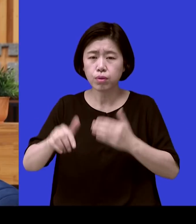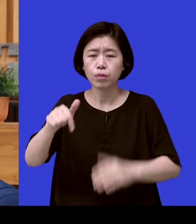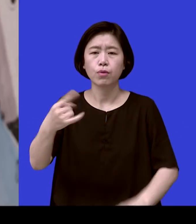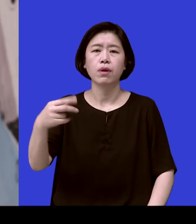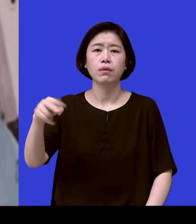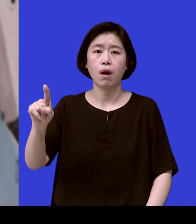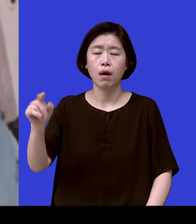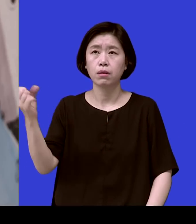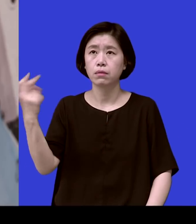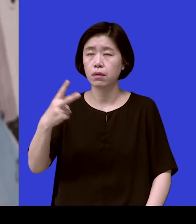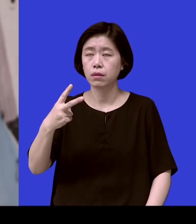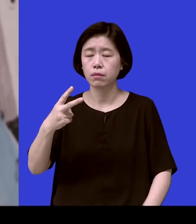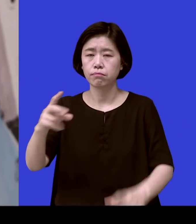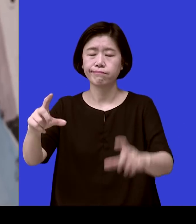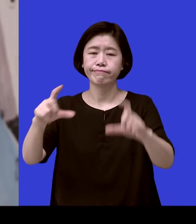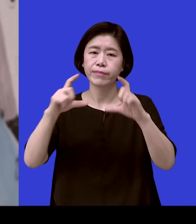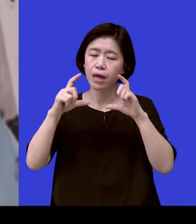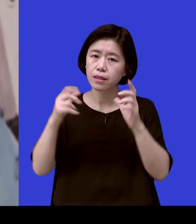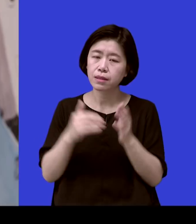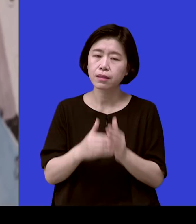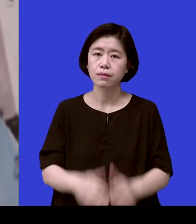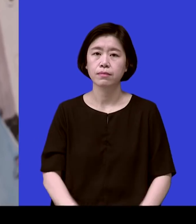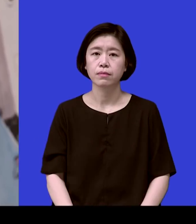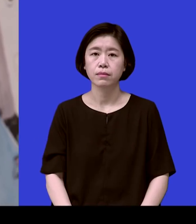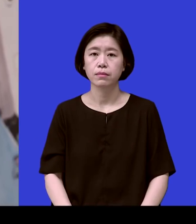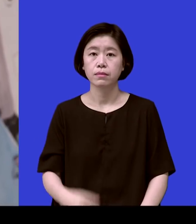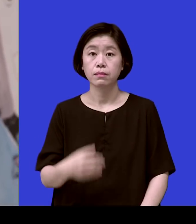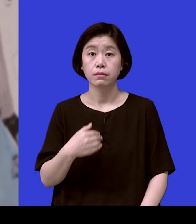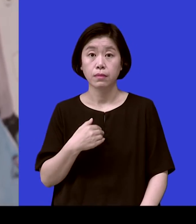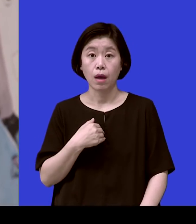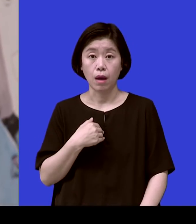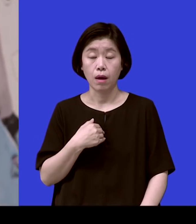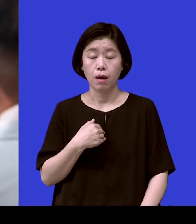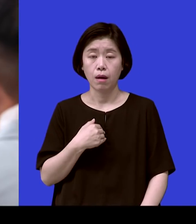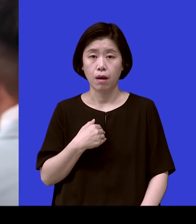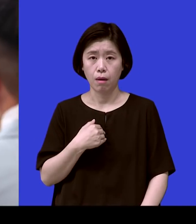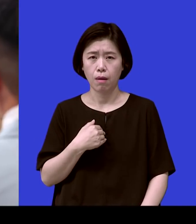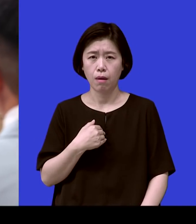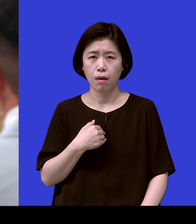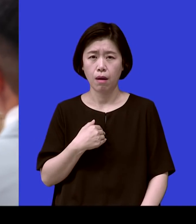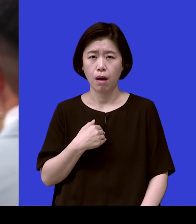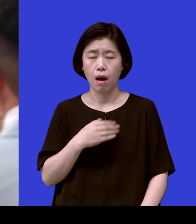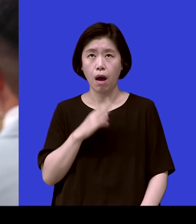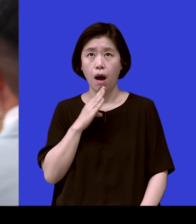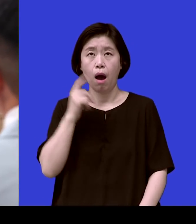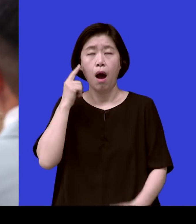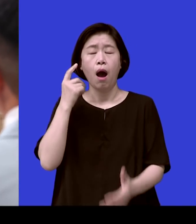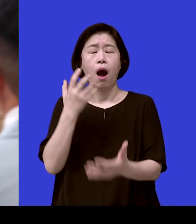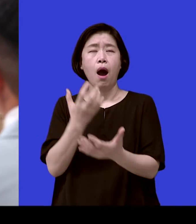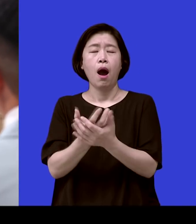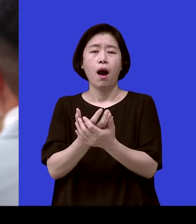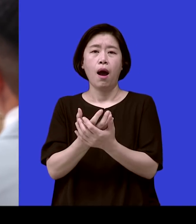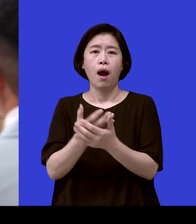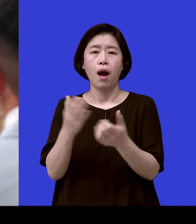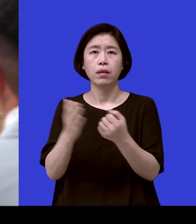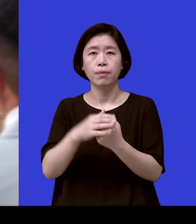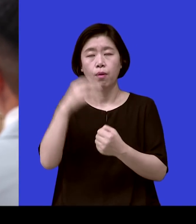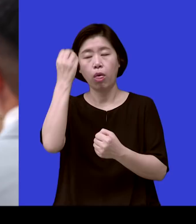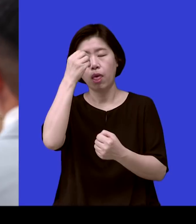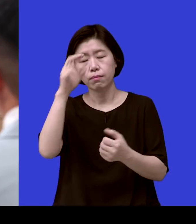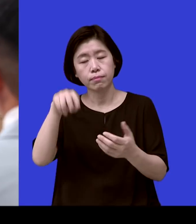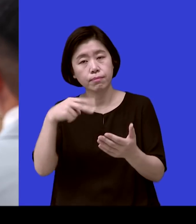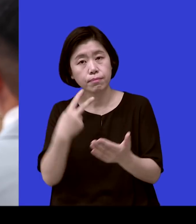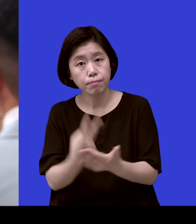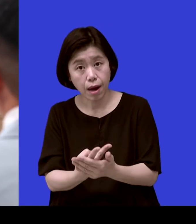그래서 제가 정신을 차려보니까 그 사이에 벌써 한 번 쓰러졌더라고요. 근데 그때는